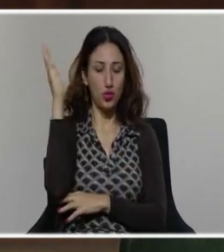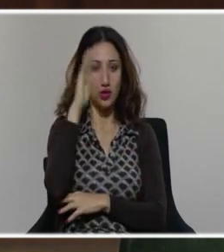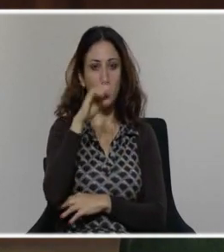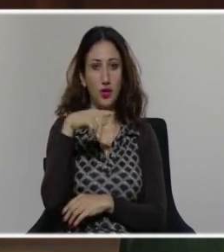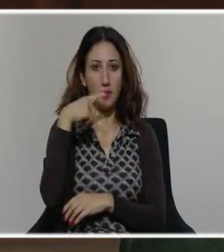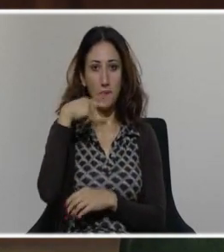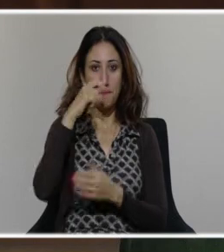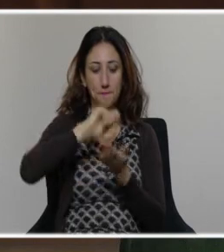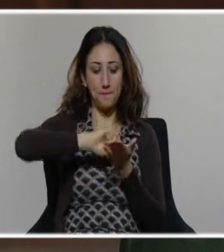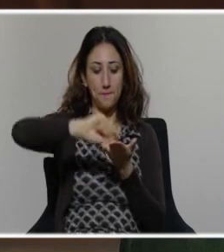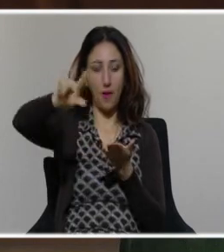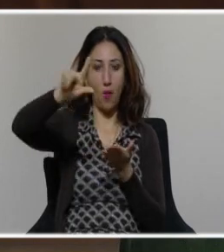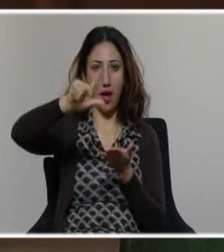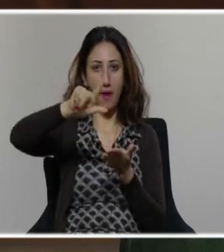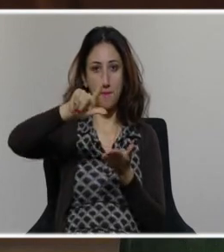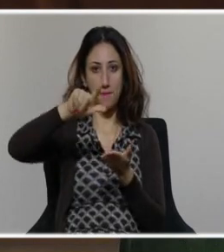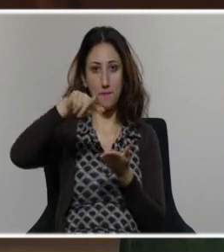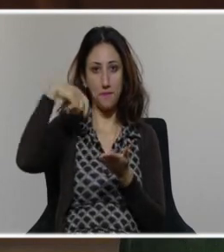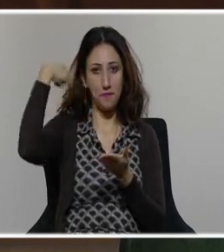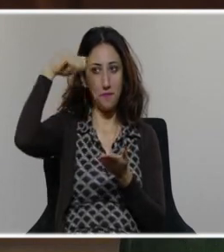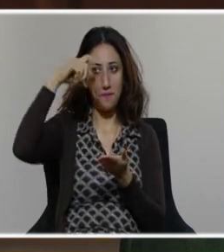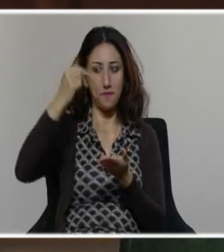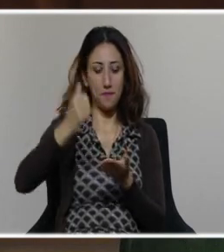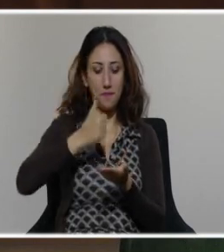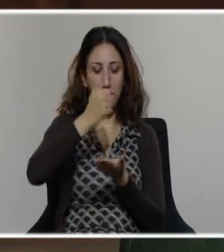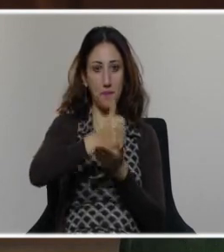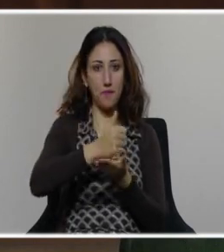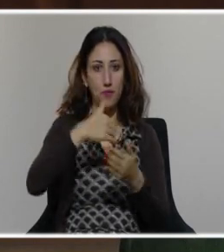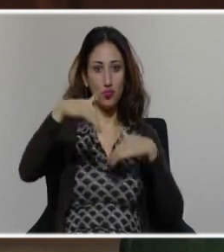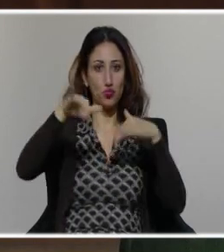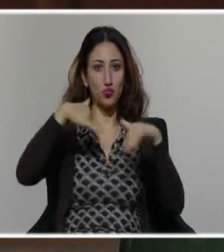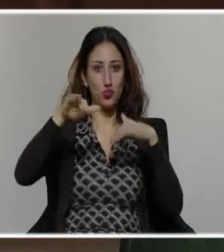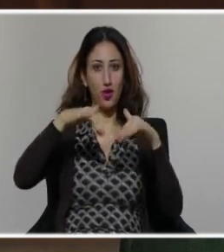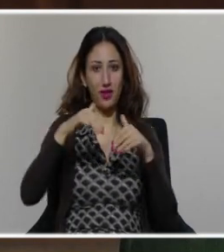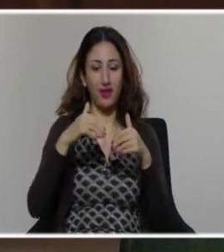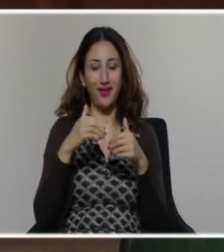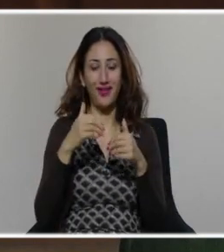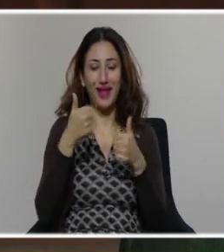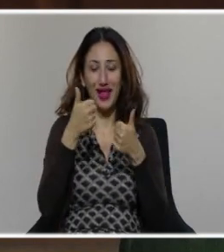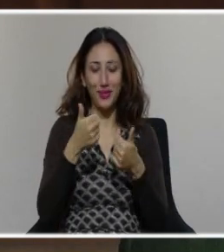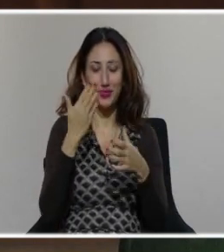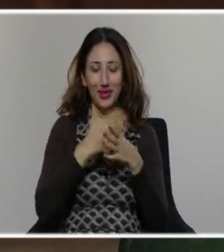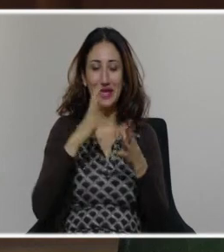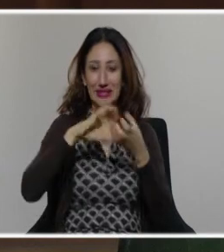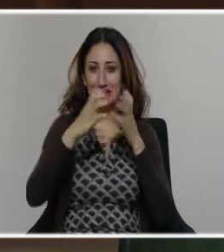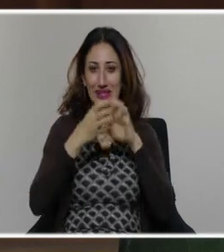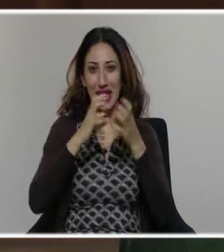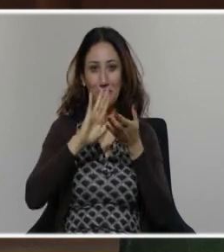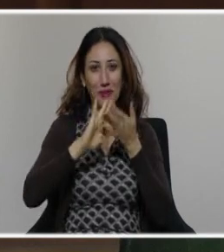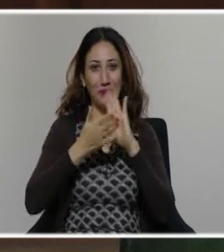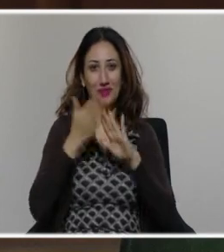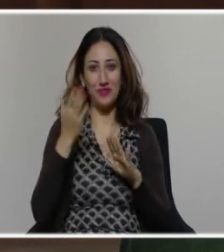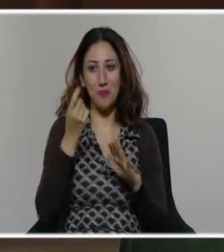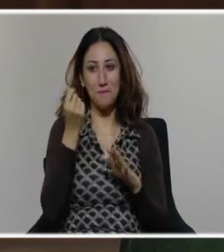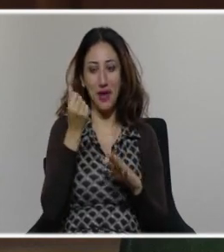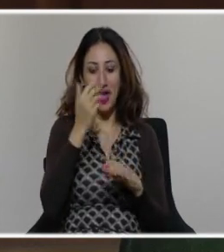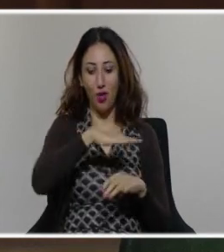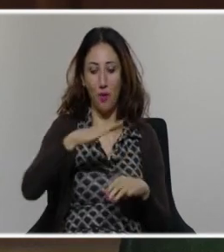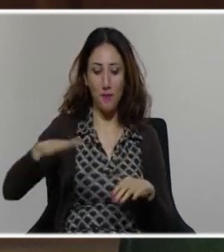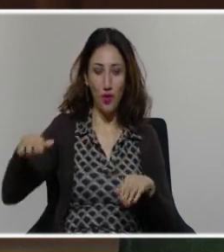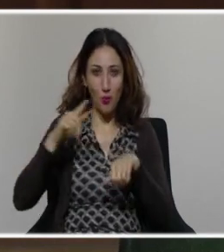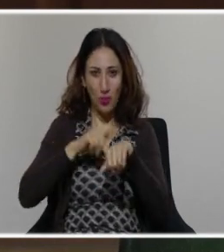الليثي رئيس قطاع الانتاج، قال له بنشكرك جدا ان المرور الحركة المرورية كويسة في رمضان نتيجة ان المسلسل المال والبنون في التوقيت